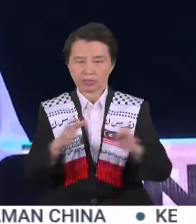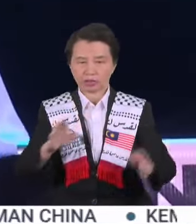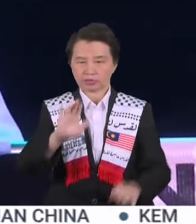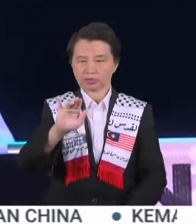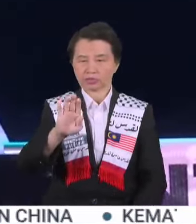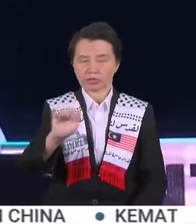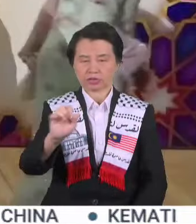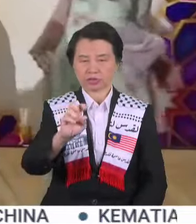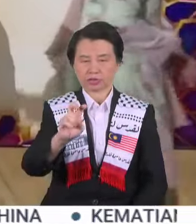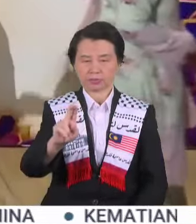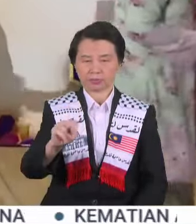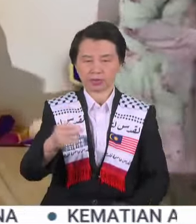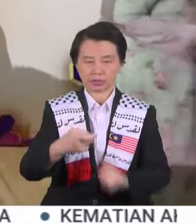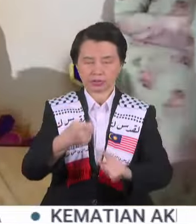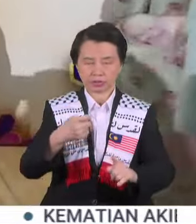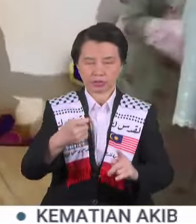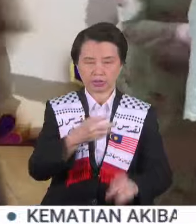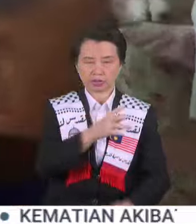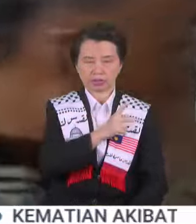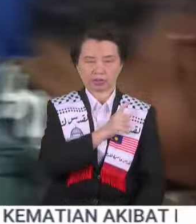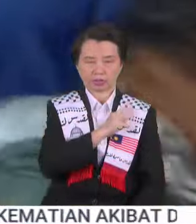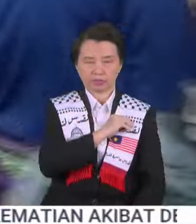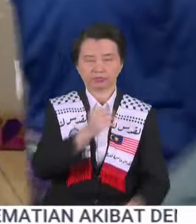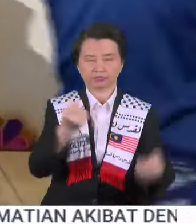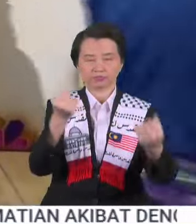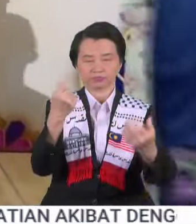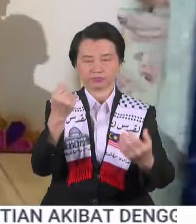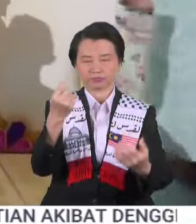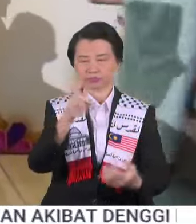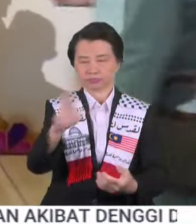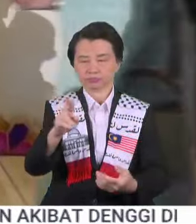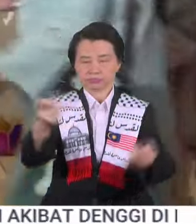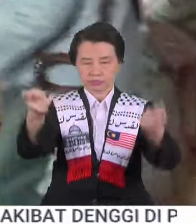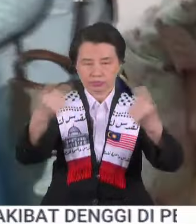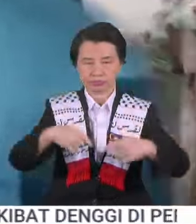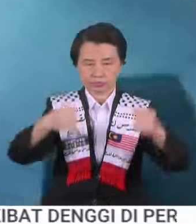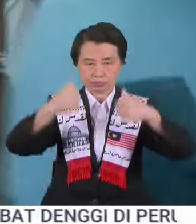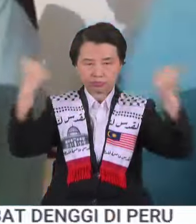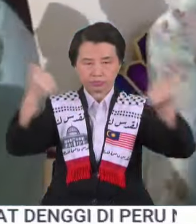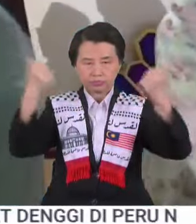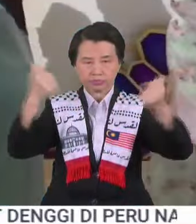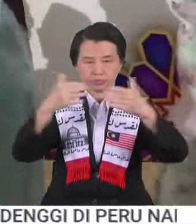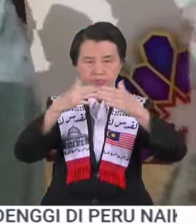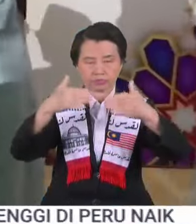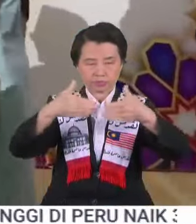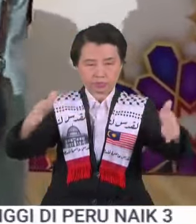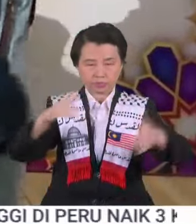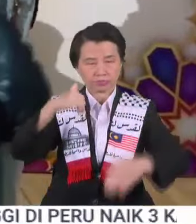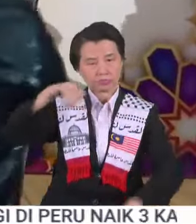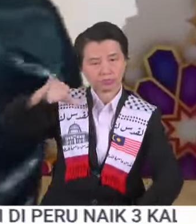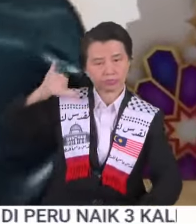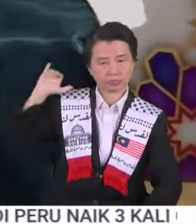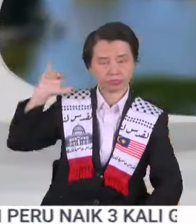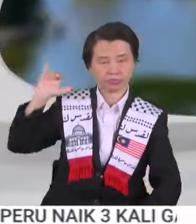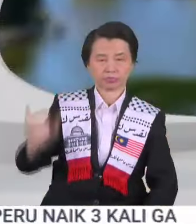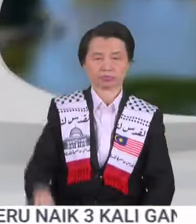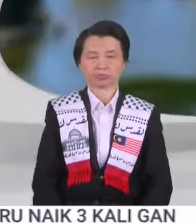dan Mandarin. Hampir 11,000 pengunjung hadir pada sambutan majlis rumah terbuka itu semalam.